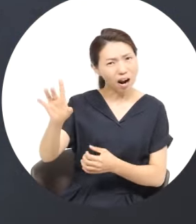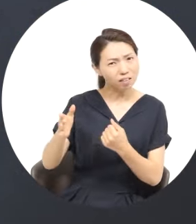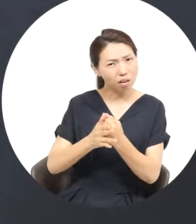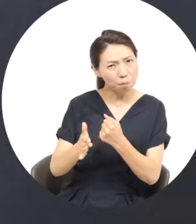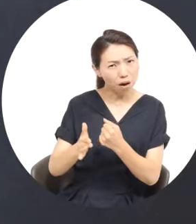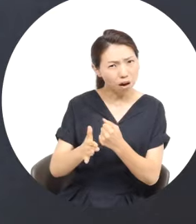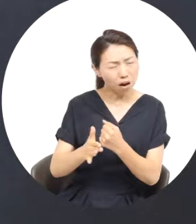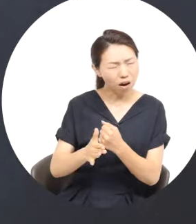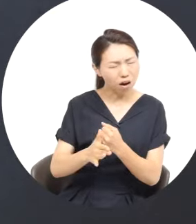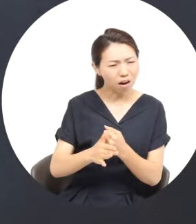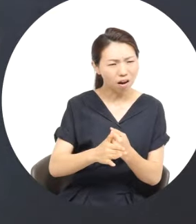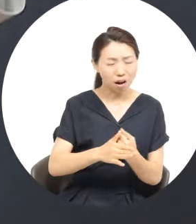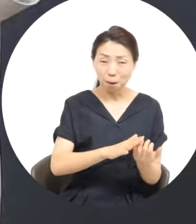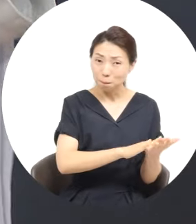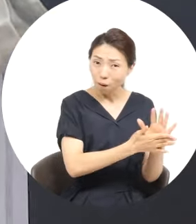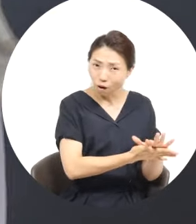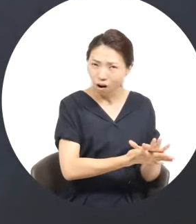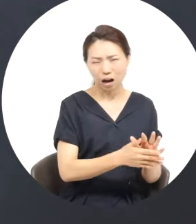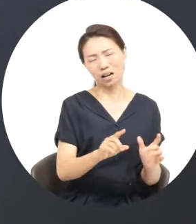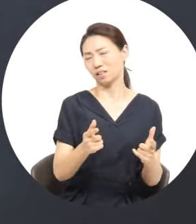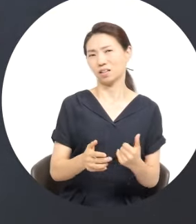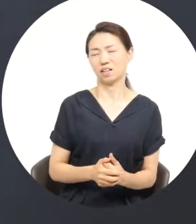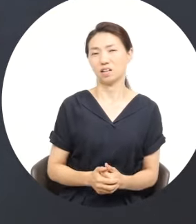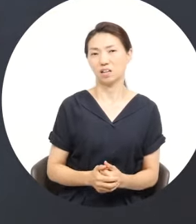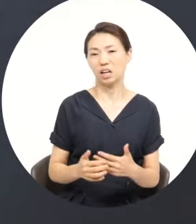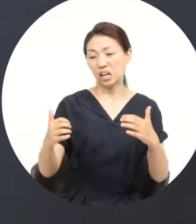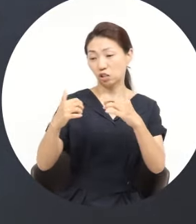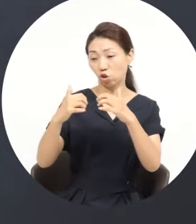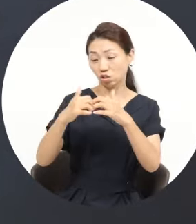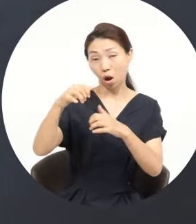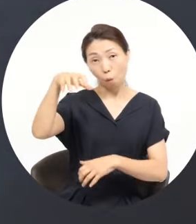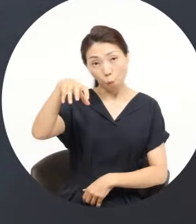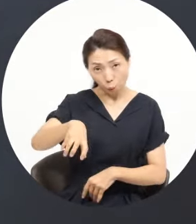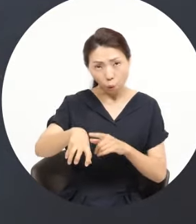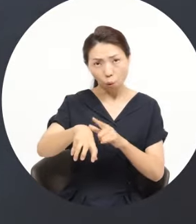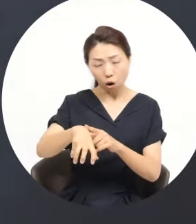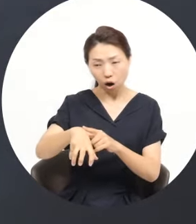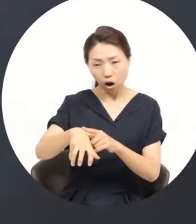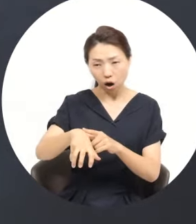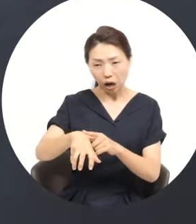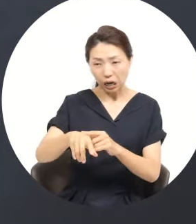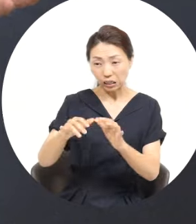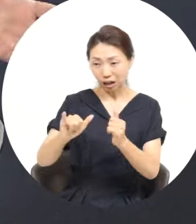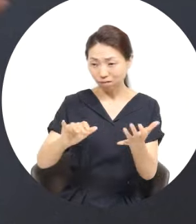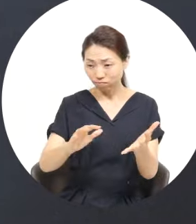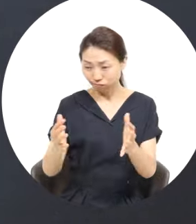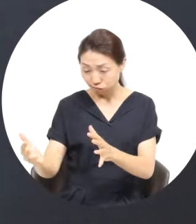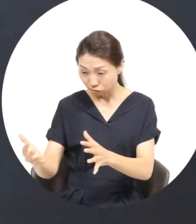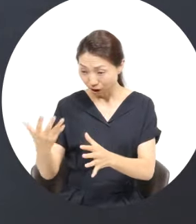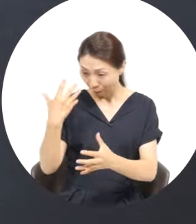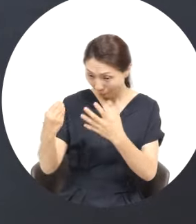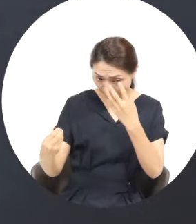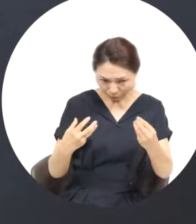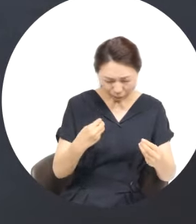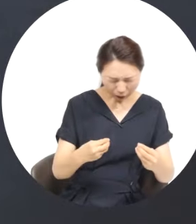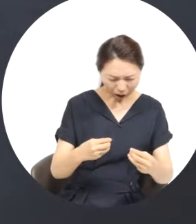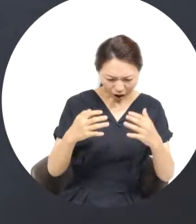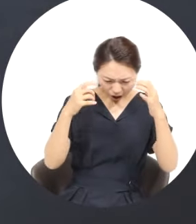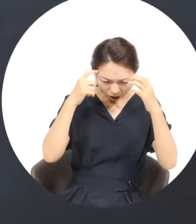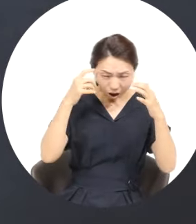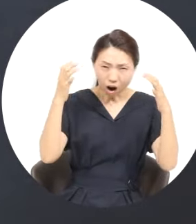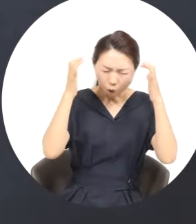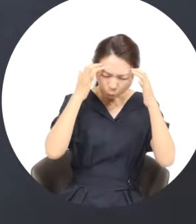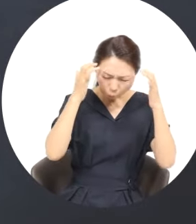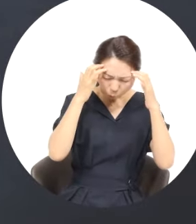건 맞지가 않습니다. 전쟁통에 가서 어떤 그런 사람이 죽는 현상을 보고